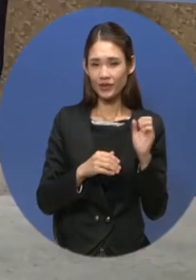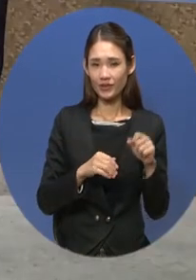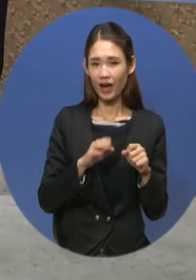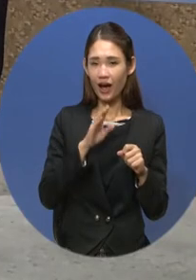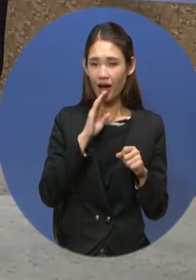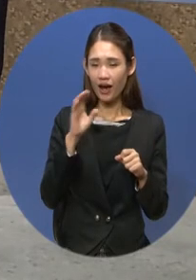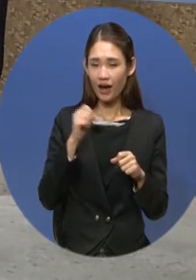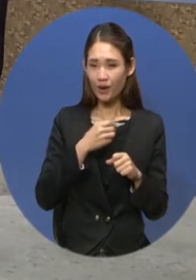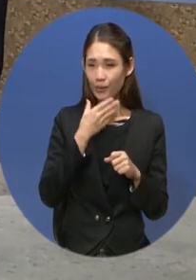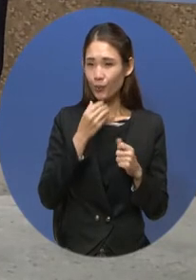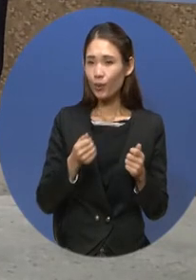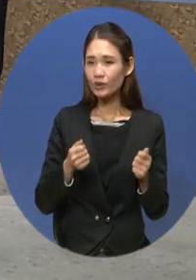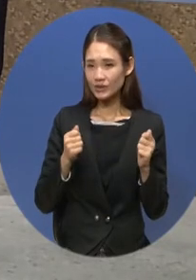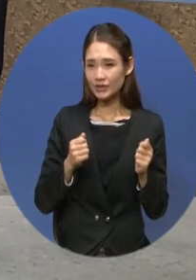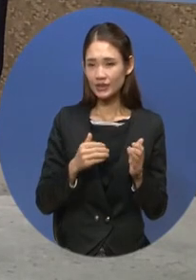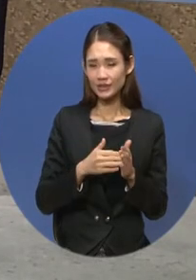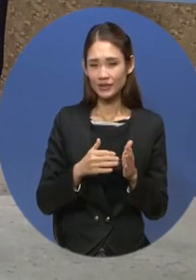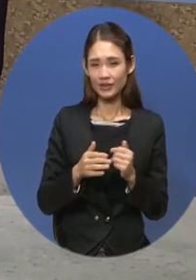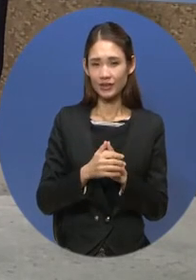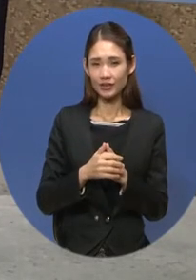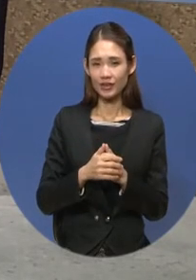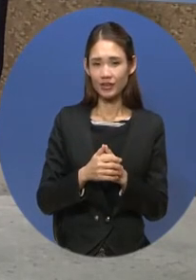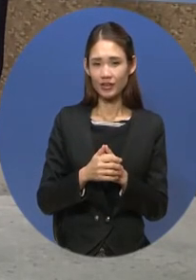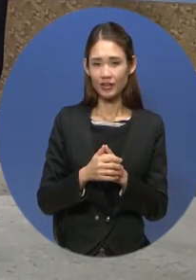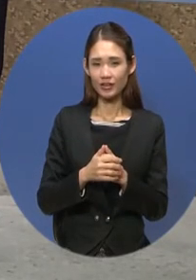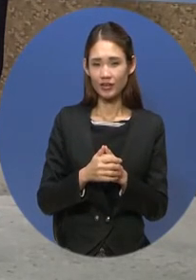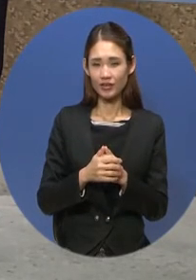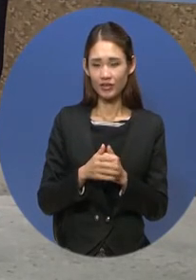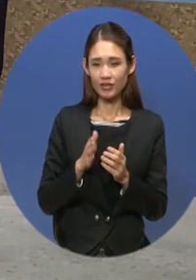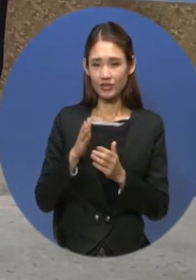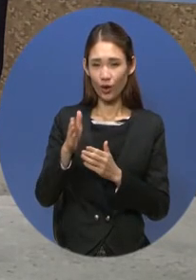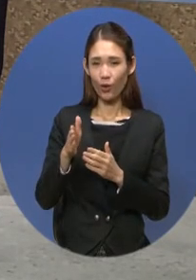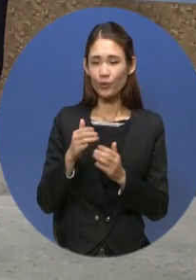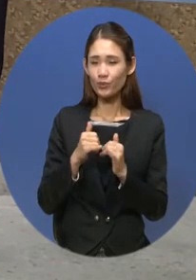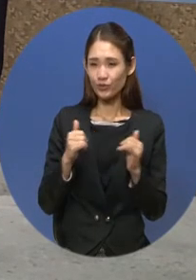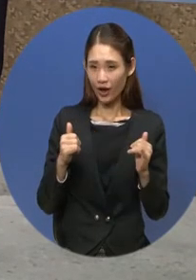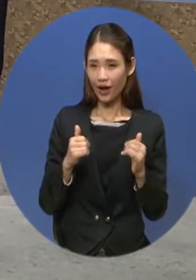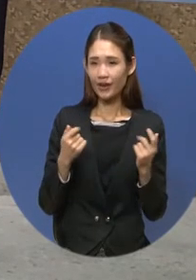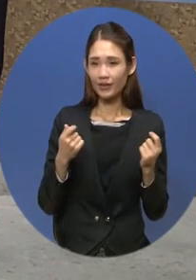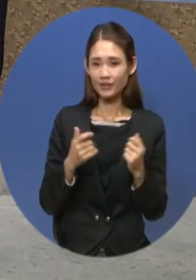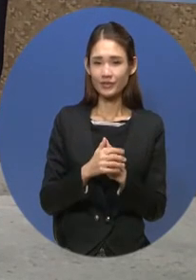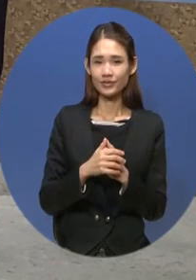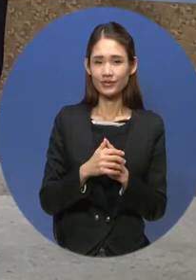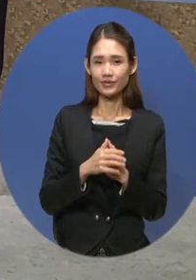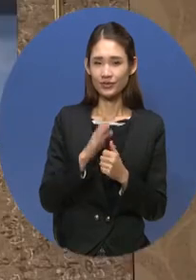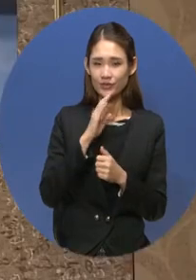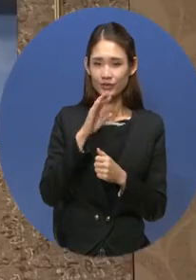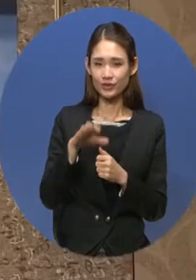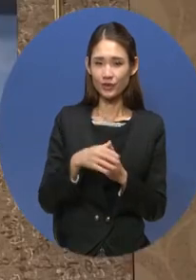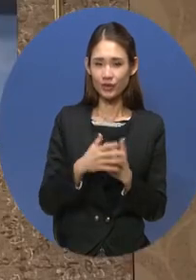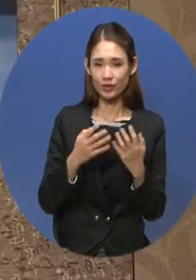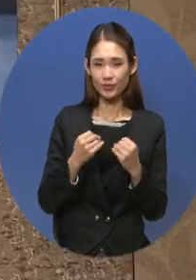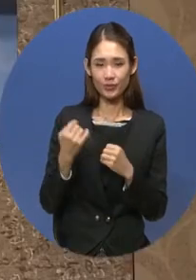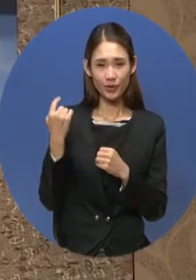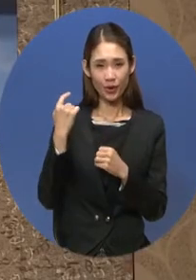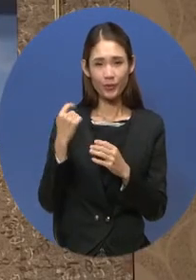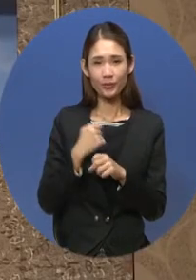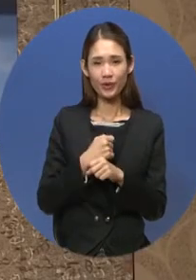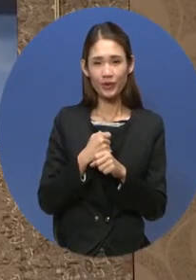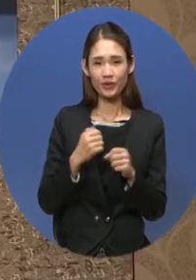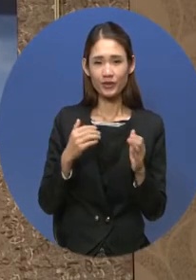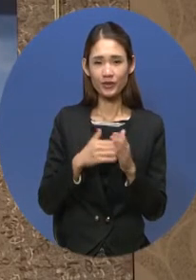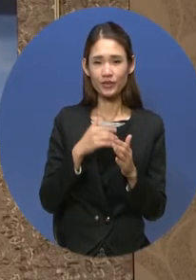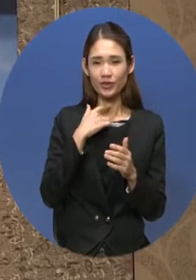네. 복지 네네. 쪽으로 네. 아, 하셨군요. 그러니까 정말 전문가시네요. 이 복지 네, 분야에 그렇습니다. 대해서는. 현장에서도 많이 이제 있었고요.